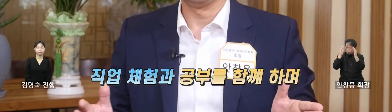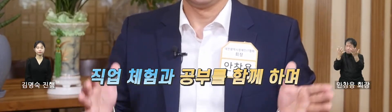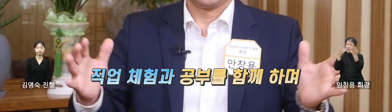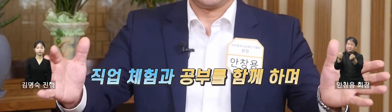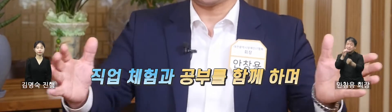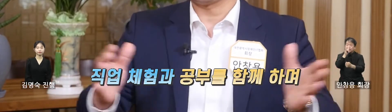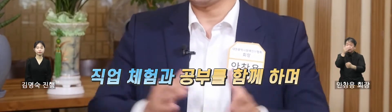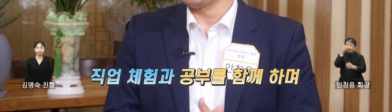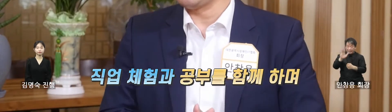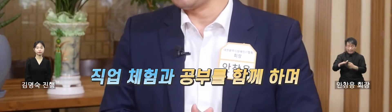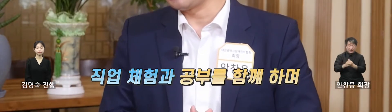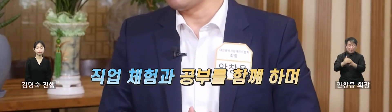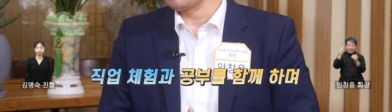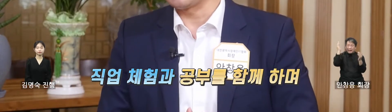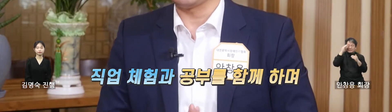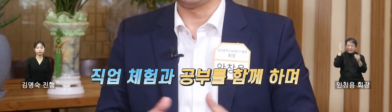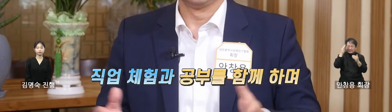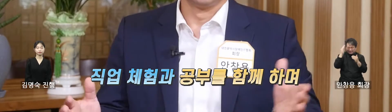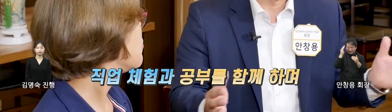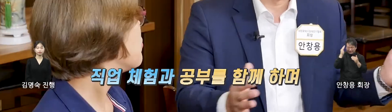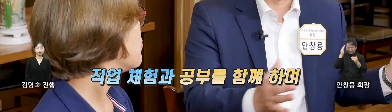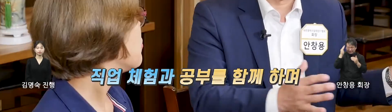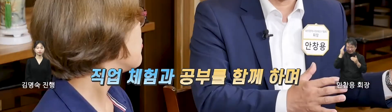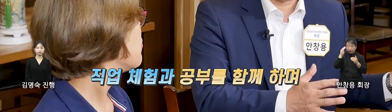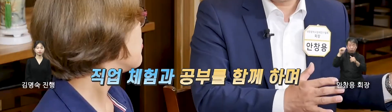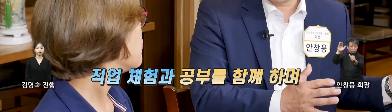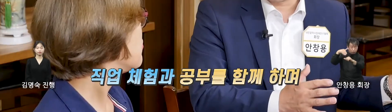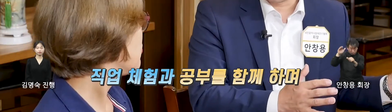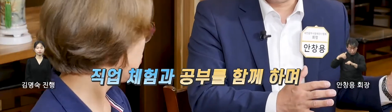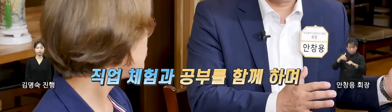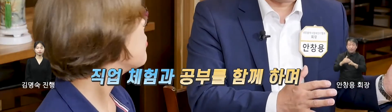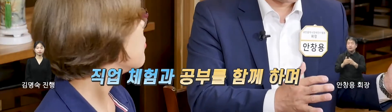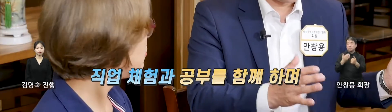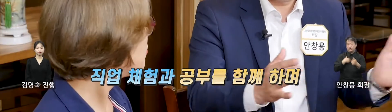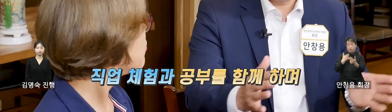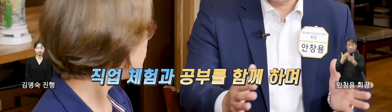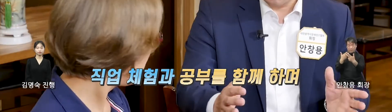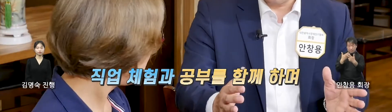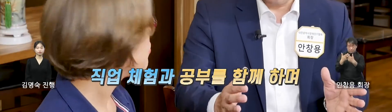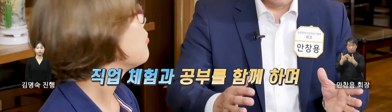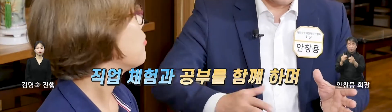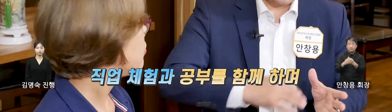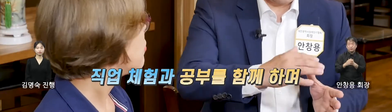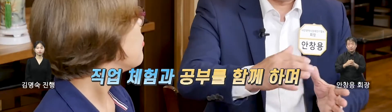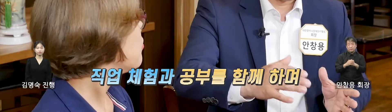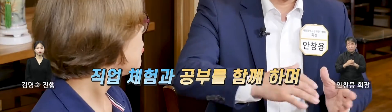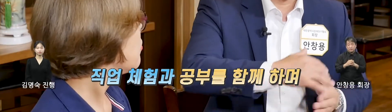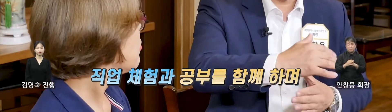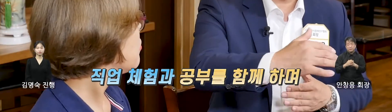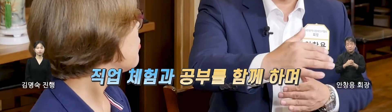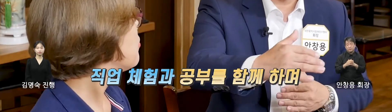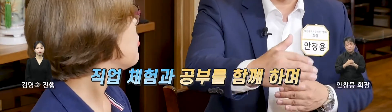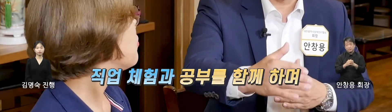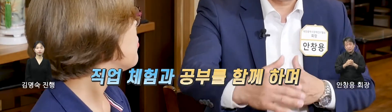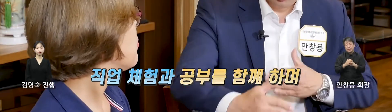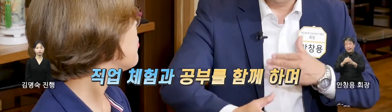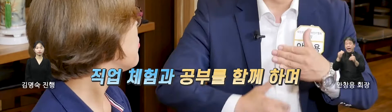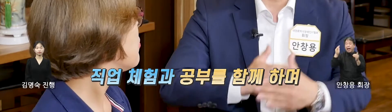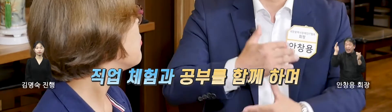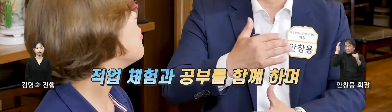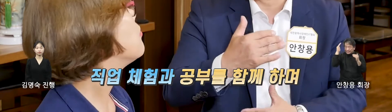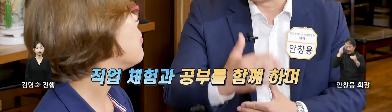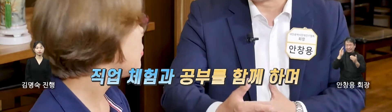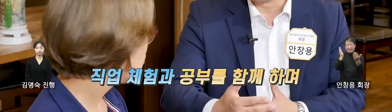많은데, 이 학생들을 대상으로 해서 저희 그 협회에서 KBT 평생교육원 안에 그런 학생들에 맞는